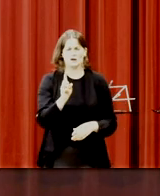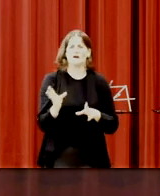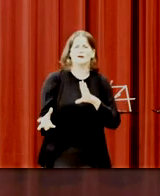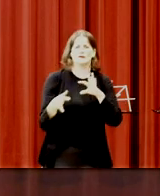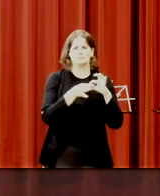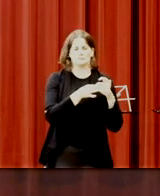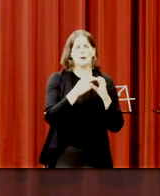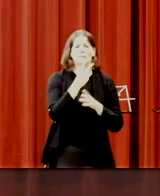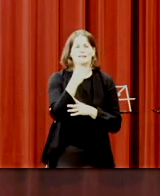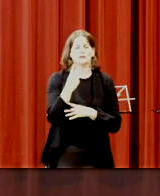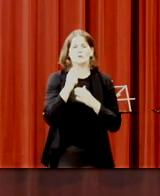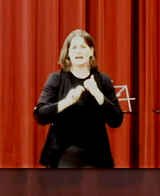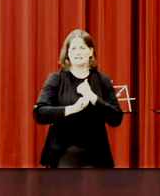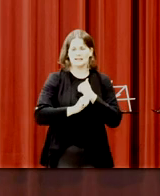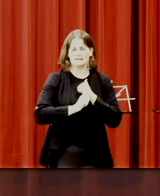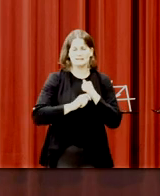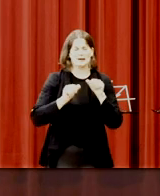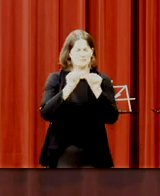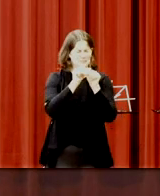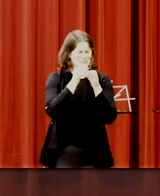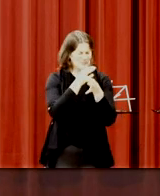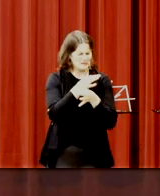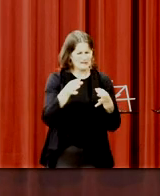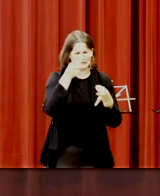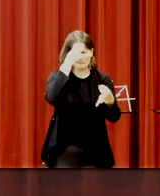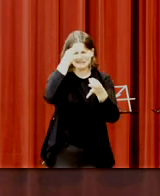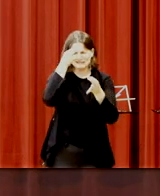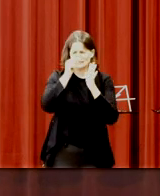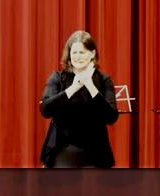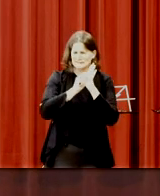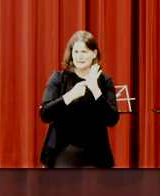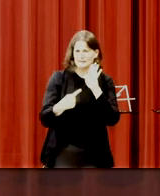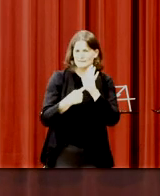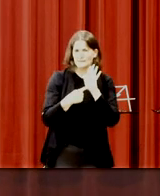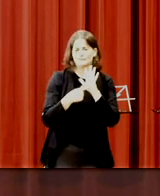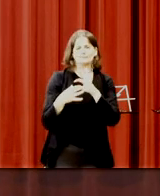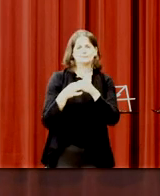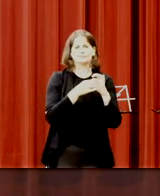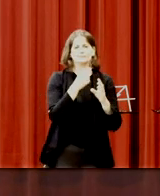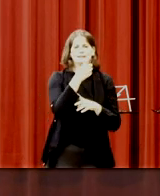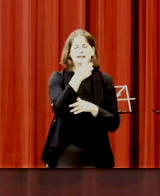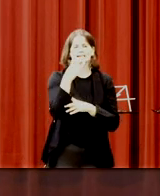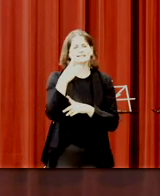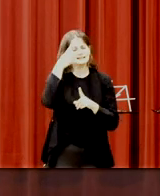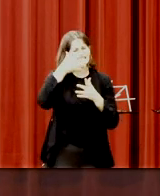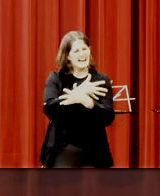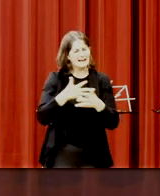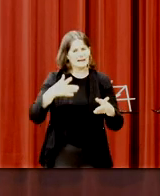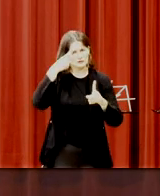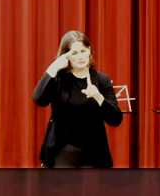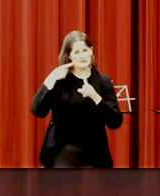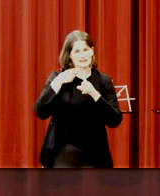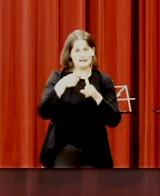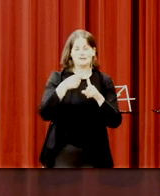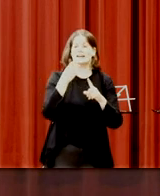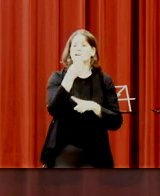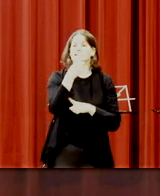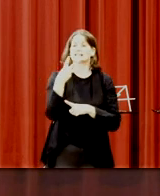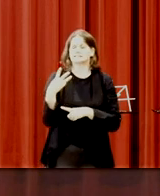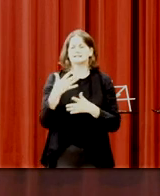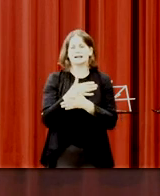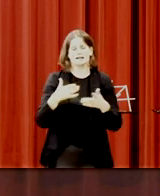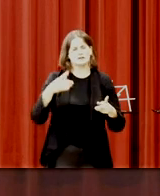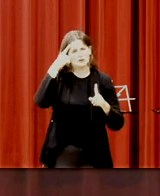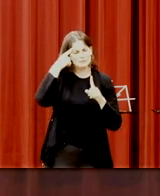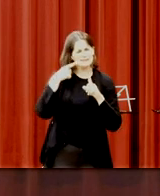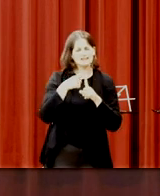objectius i aquests 13 grans objectius conformen els 5 eixos vertebradors del pla. Quins són aquests eixos? doncs, el